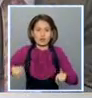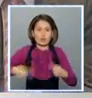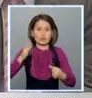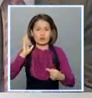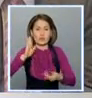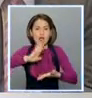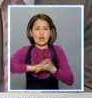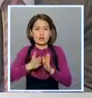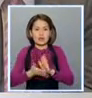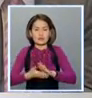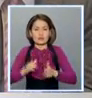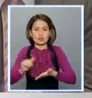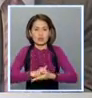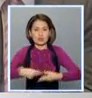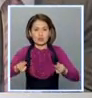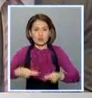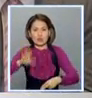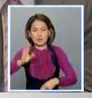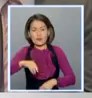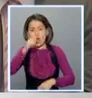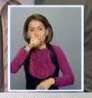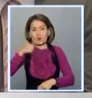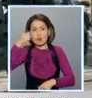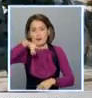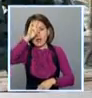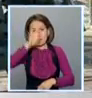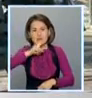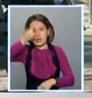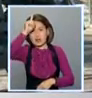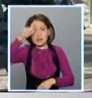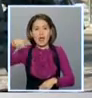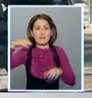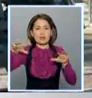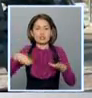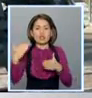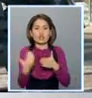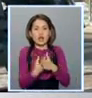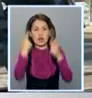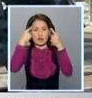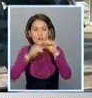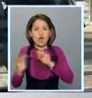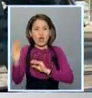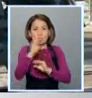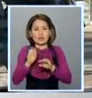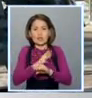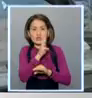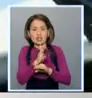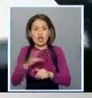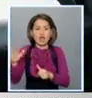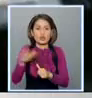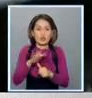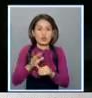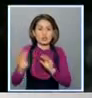отыр. Талай келісімдер жасалды, жасалып та жатыр. Өткен жылы қазақ елі мен Германия президенттері жаңа техникалық құрылғылармен